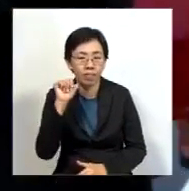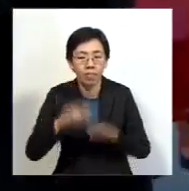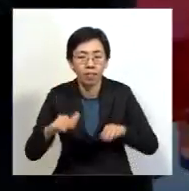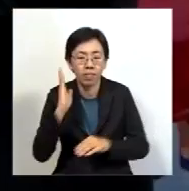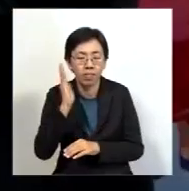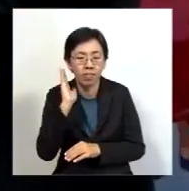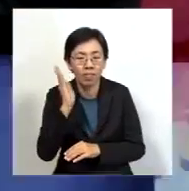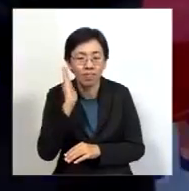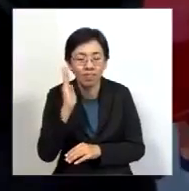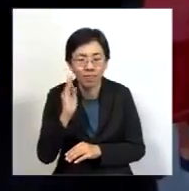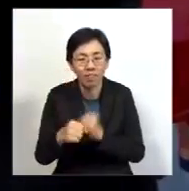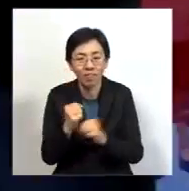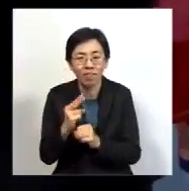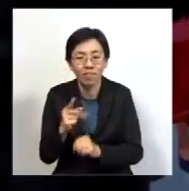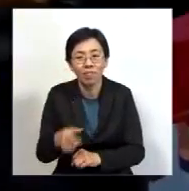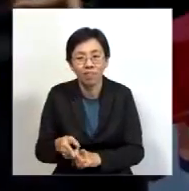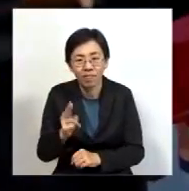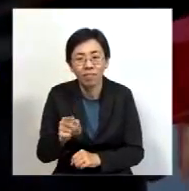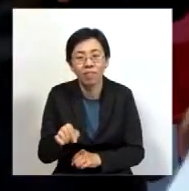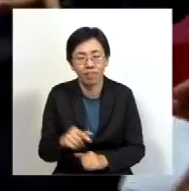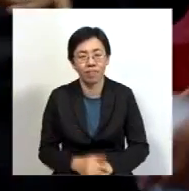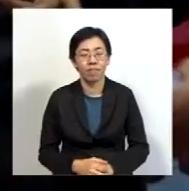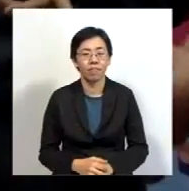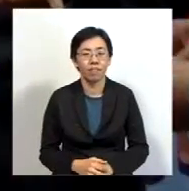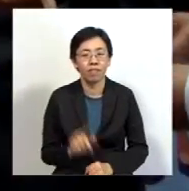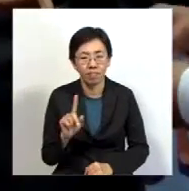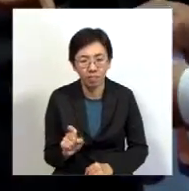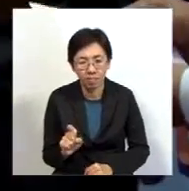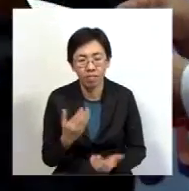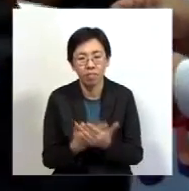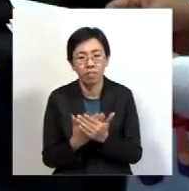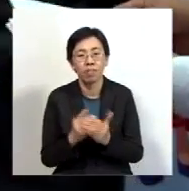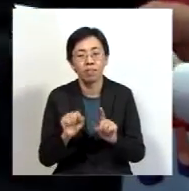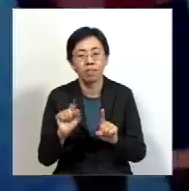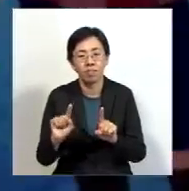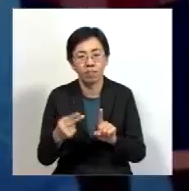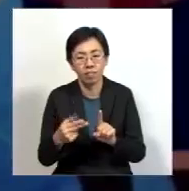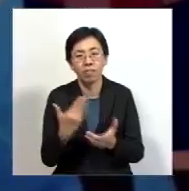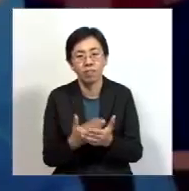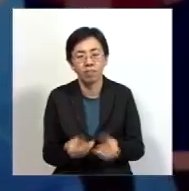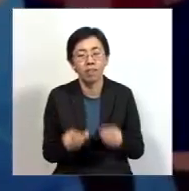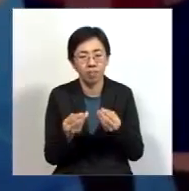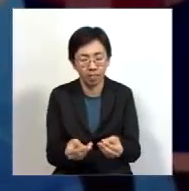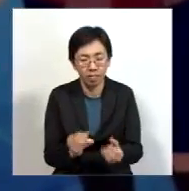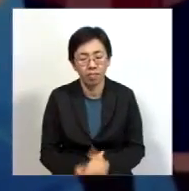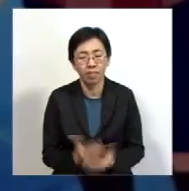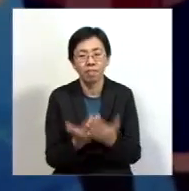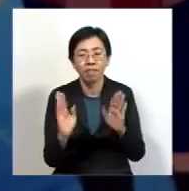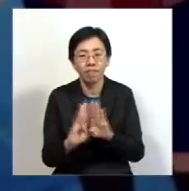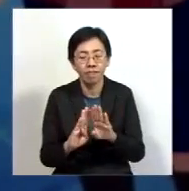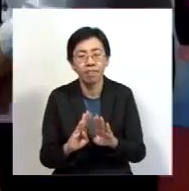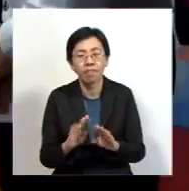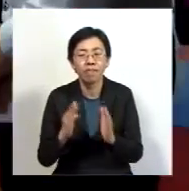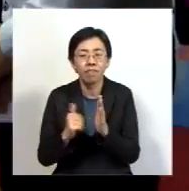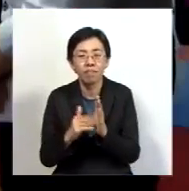เด็กชายพานุวิทย์วงอยู่หรือว่าน้องไททันในจำนวน 110,000 บาทนะคะซึ่งทางครอบครัวของน้องไททันก็ติดธุ